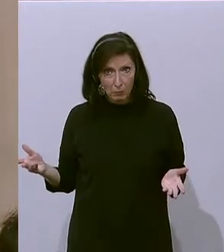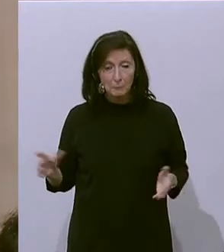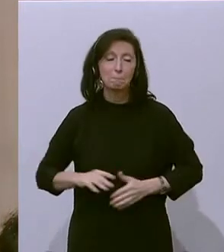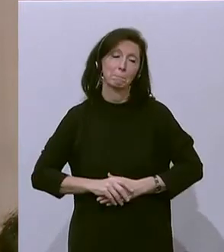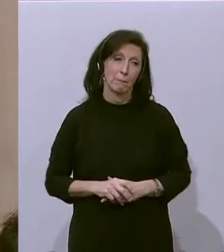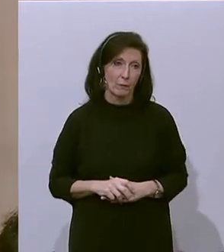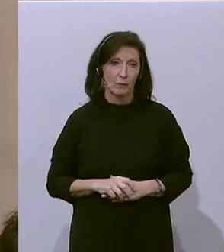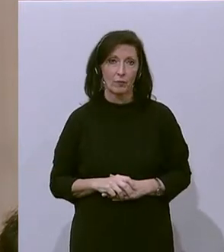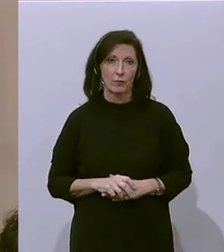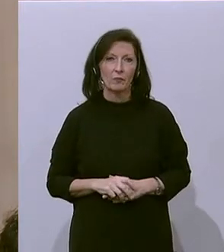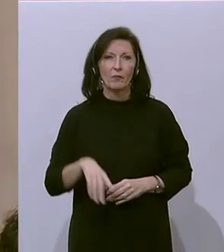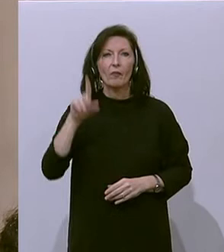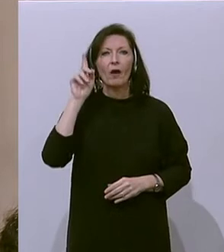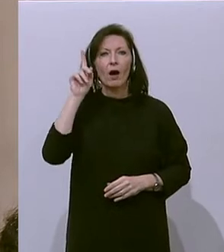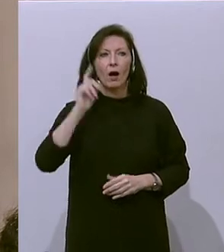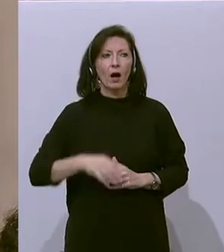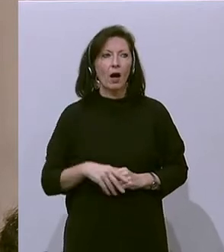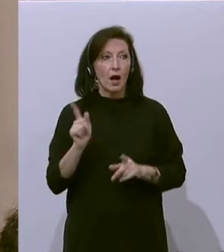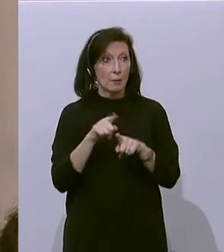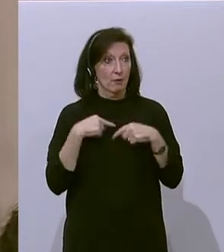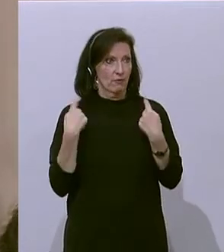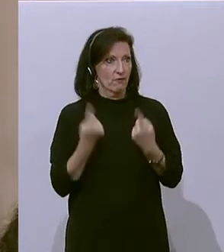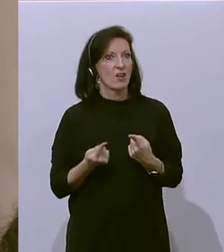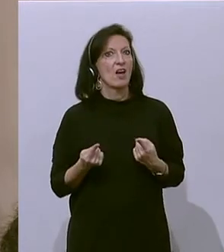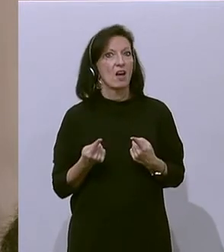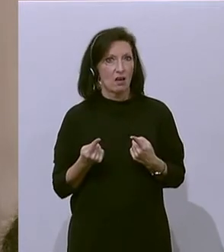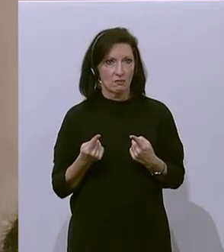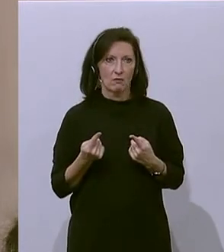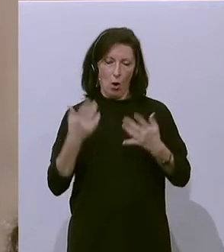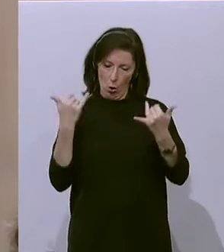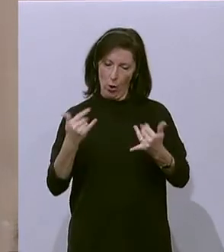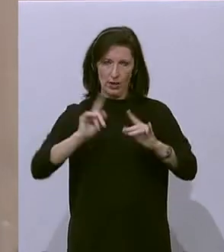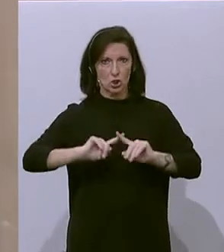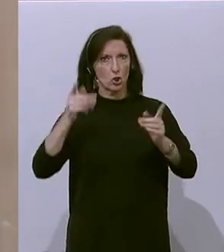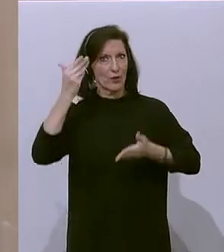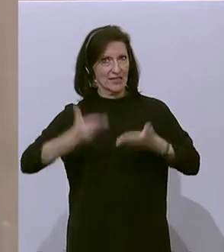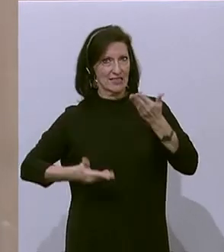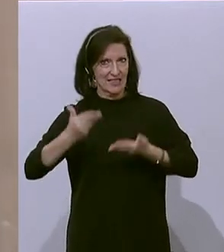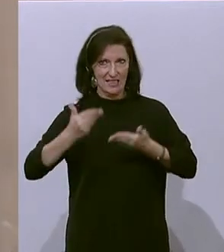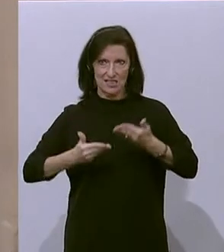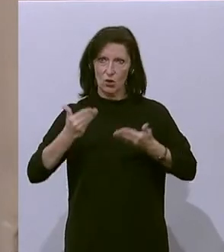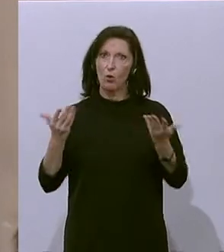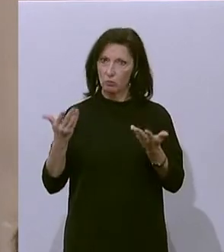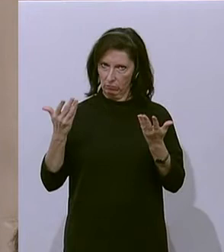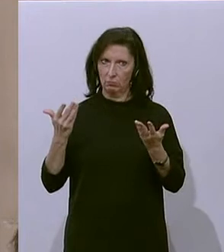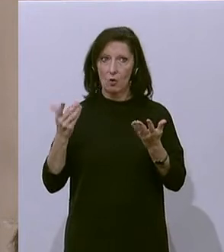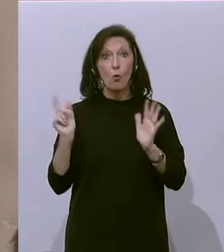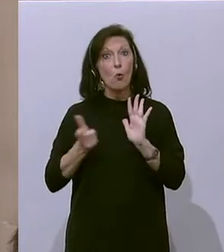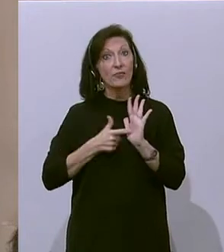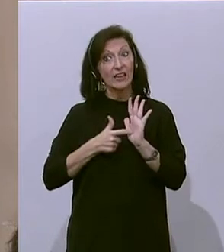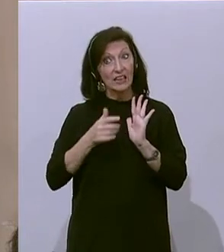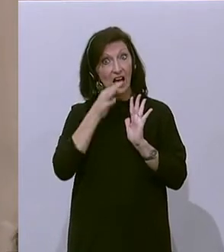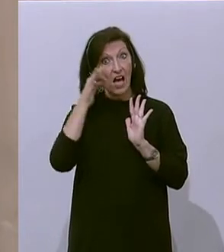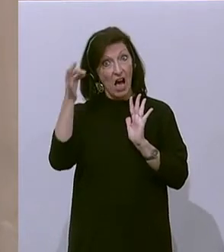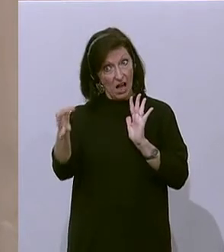geben. Aber Antworten erhoffen wir uns im Rahmen der heutigen Sondersitzung und der dringlichen Anfrage